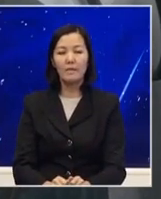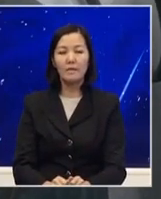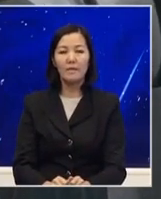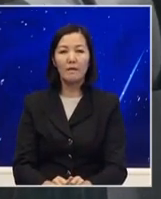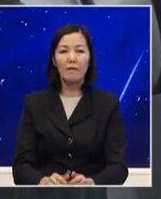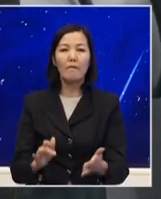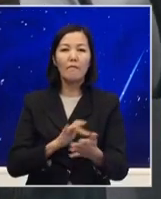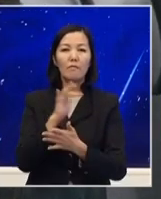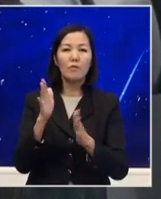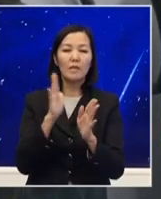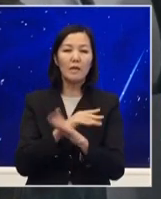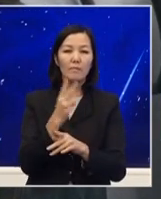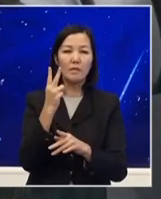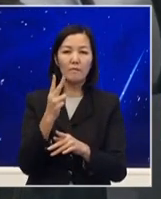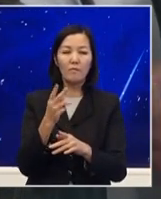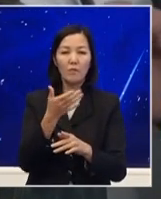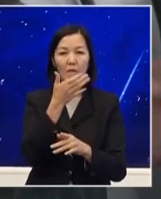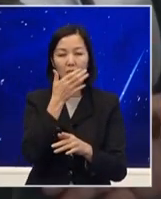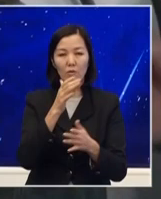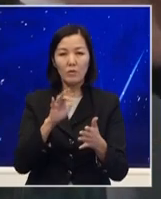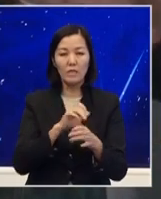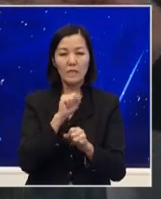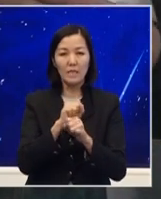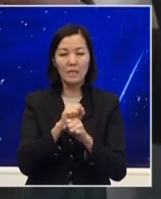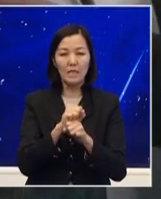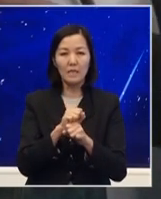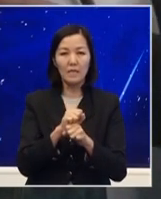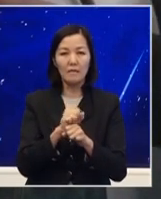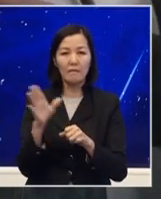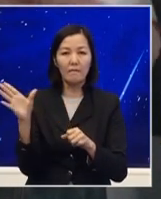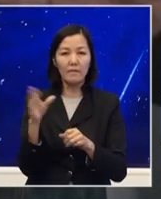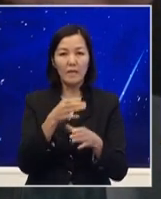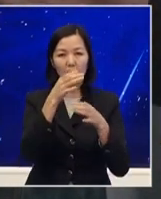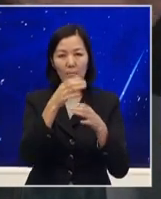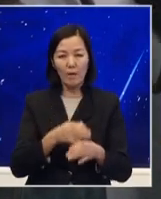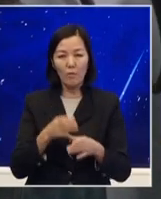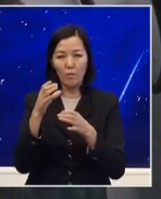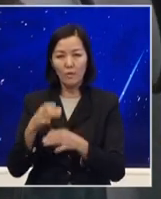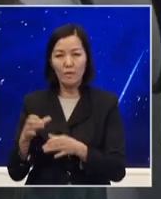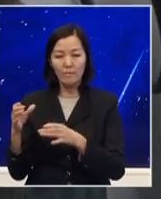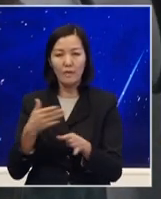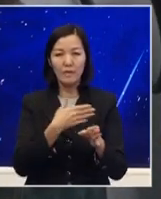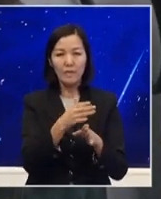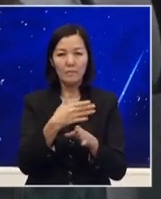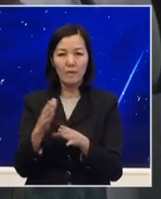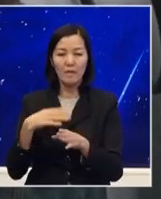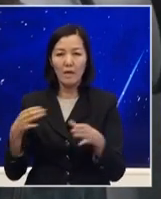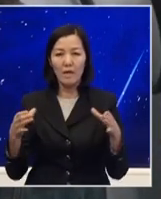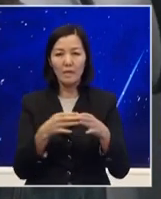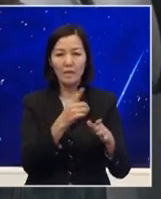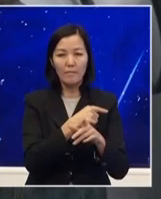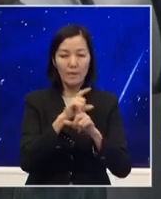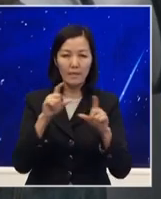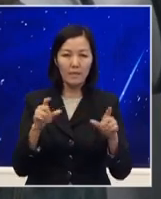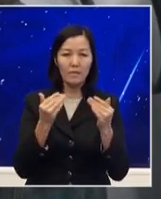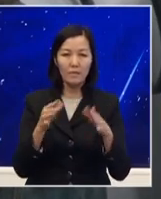В городе Капшагая есть две кислородные станции. Там производят заправку кислородом всех баллонов. Далее эти баллоны распределяются по отделениям больницы. К тому